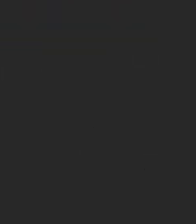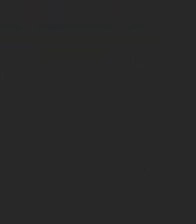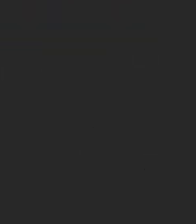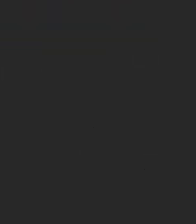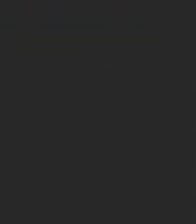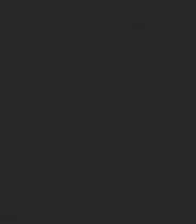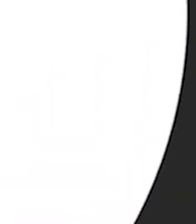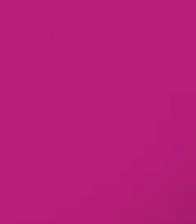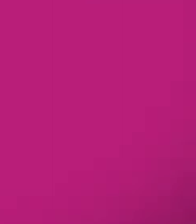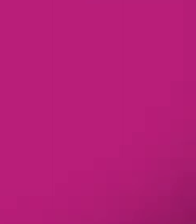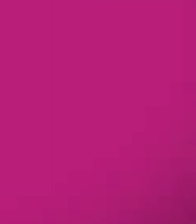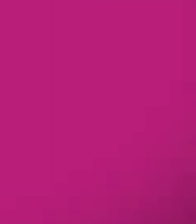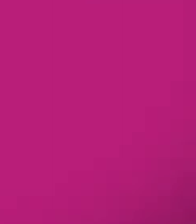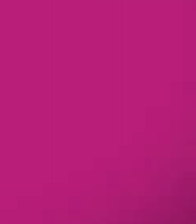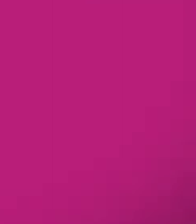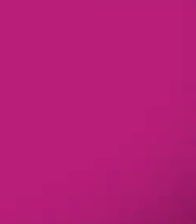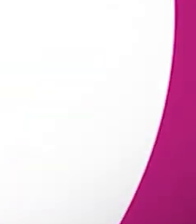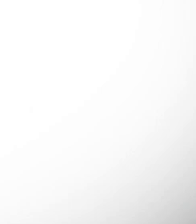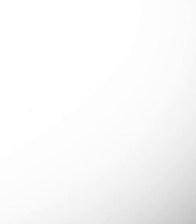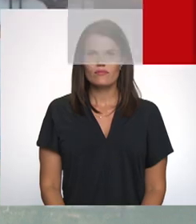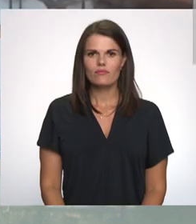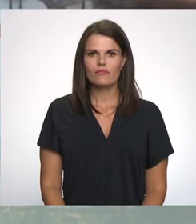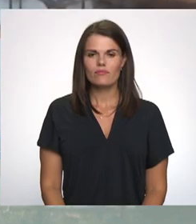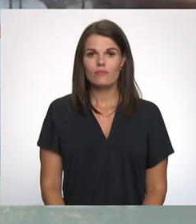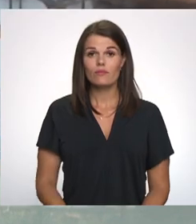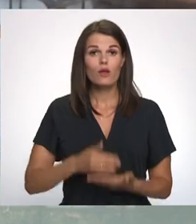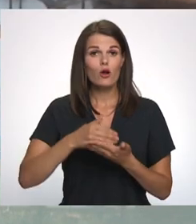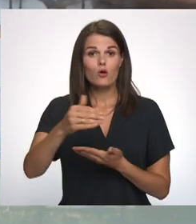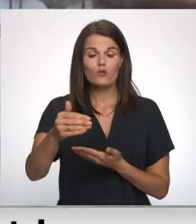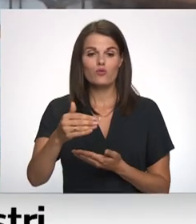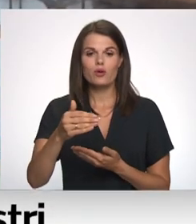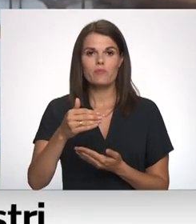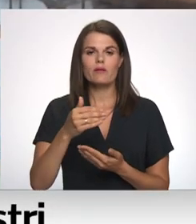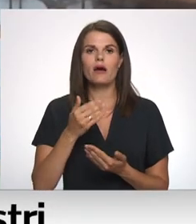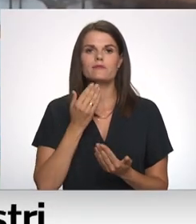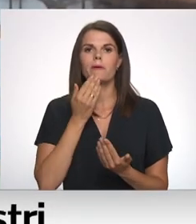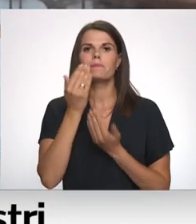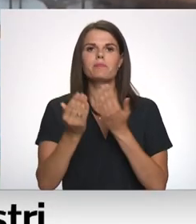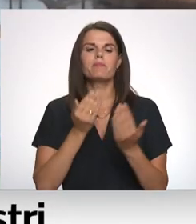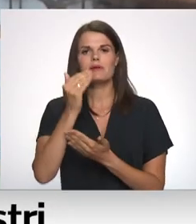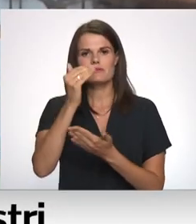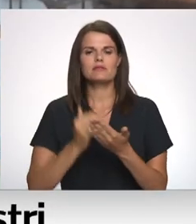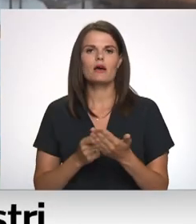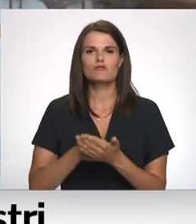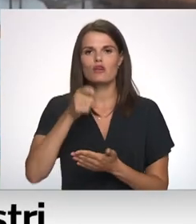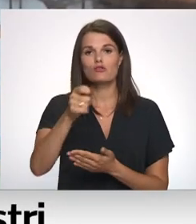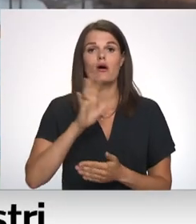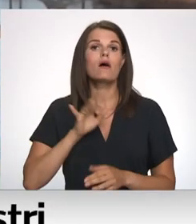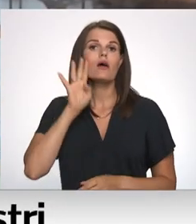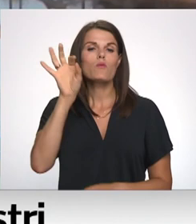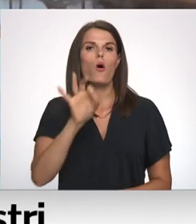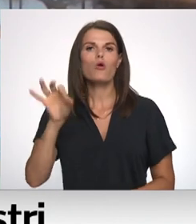Re, viss ēters ir te! Turpinās kandidātu sarakstu iesniegšana oktobrī gaidāmajām